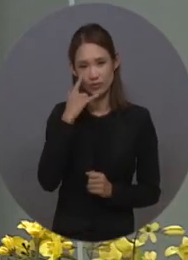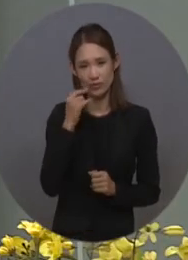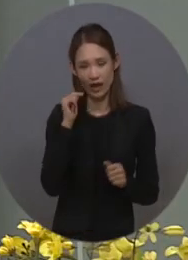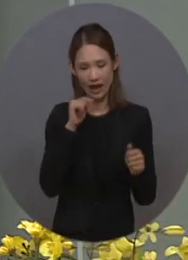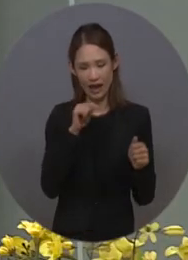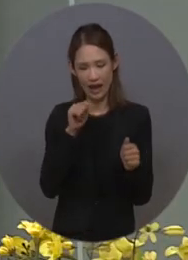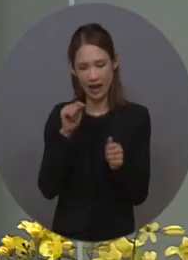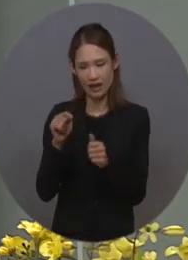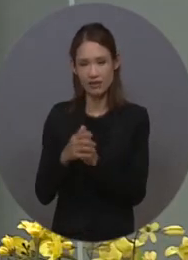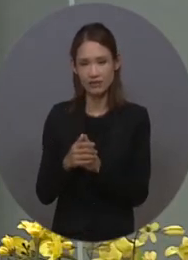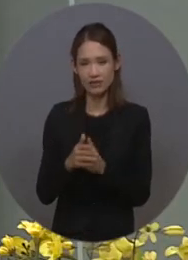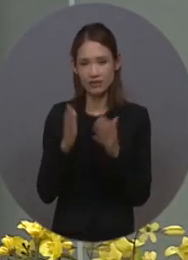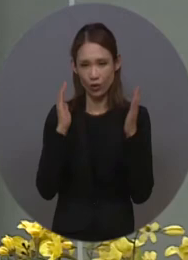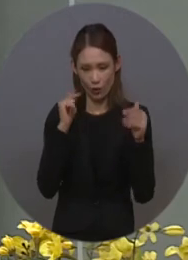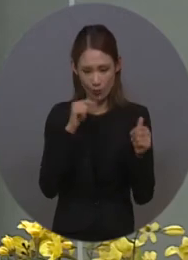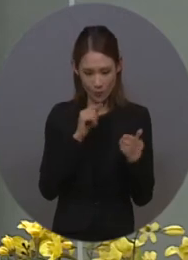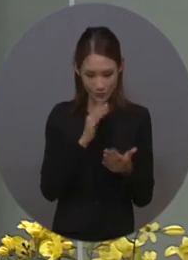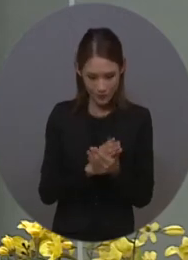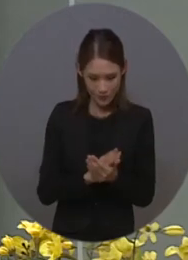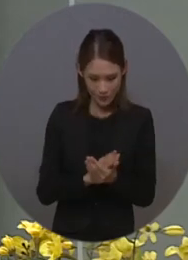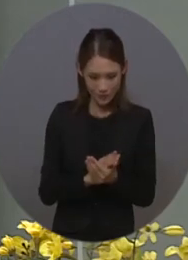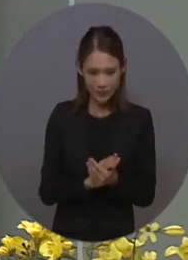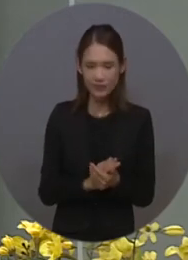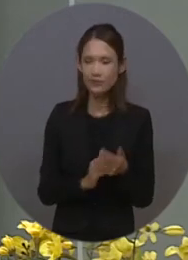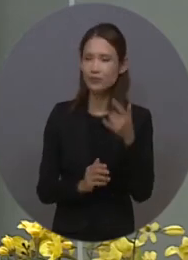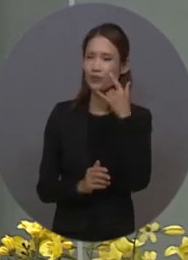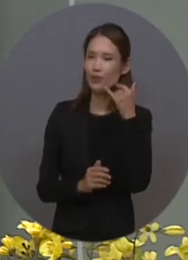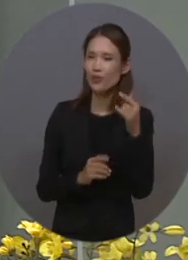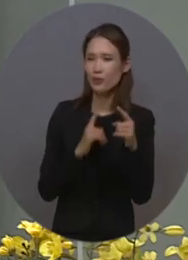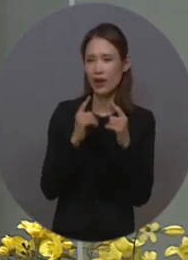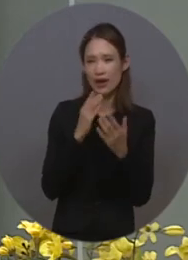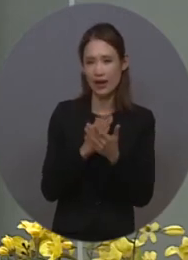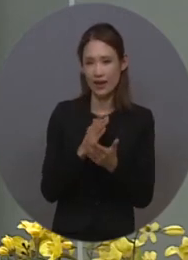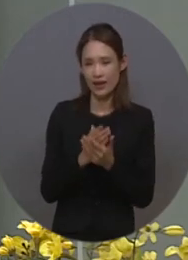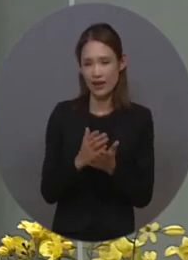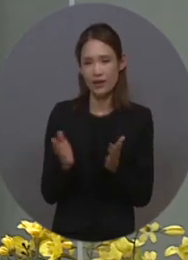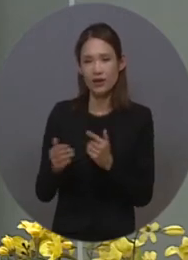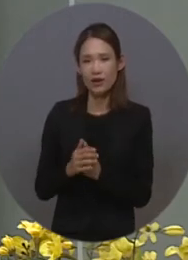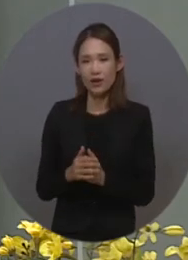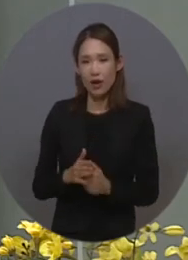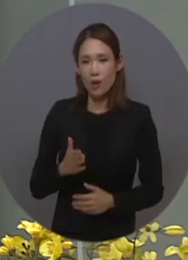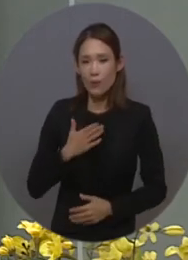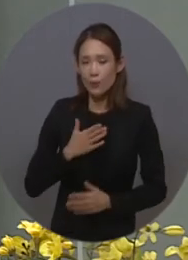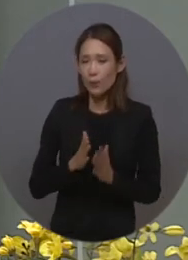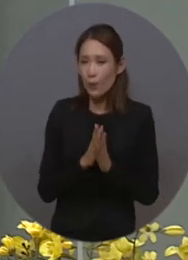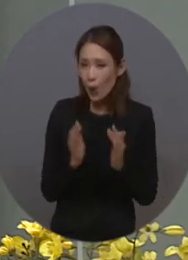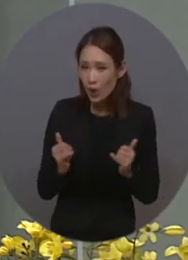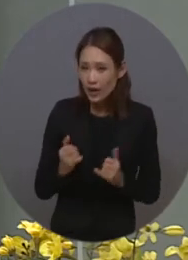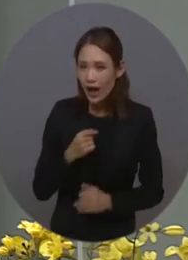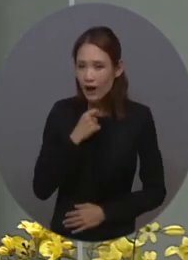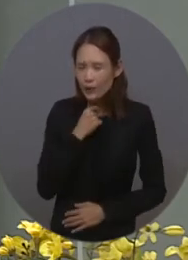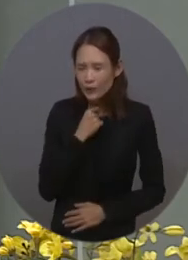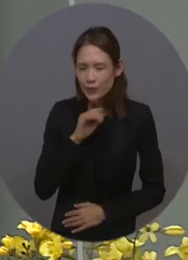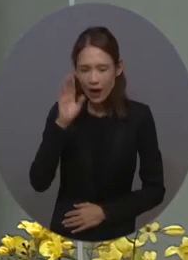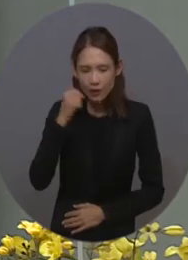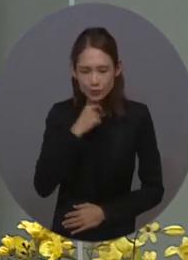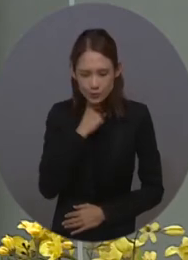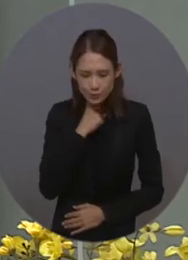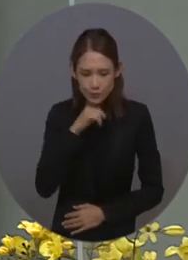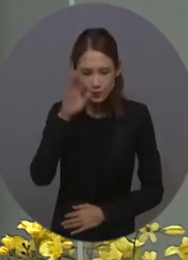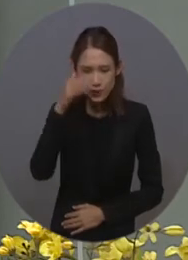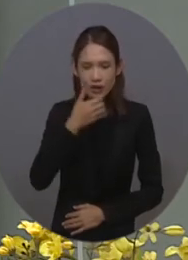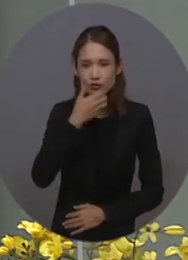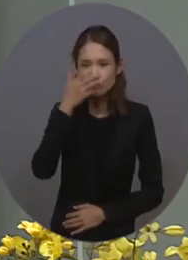해서 공부하는 거 이거보다 오늘 박재민 위원님 말씀하신 것처럼 동기부여 본인이 하고 싶은 관심사 앞으로의 미래 나의